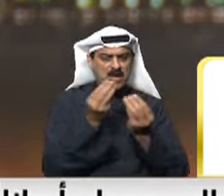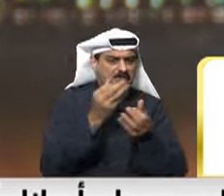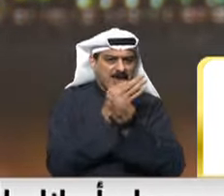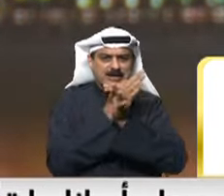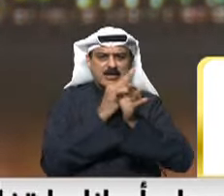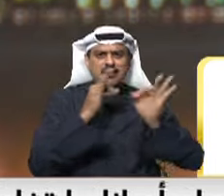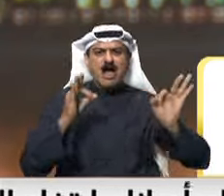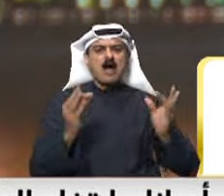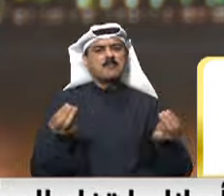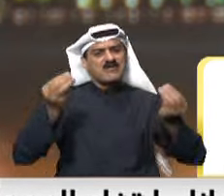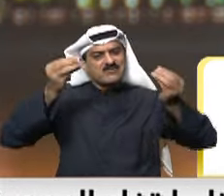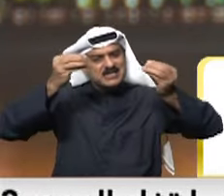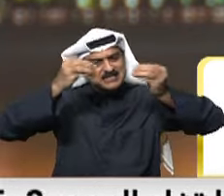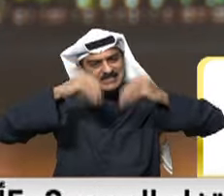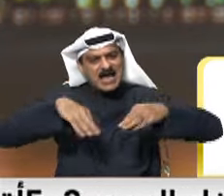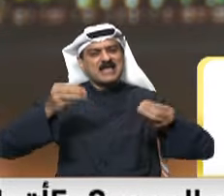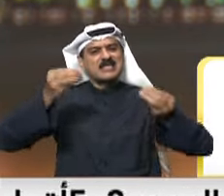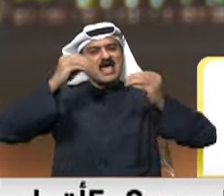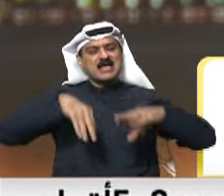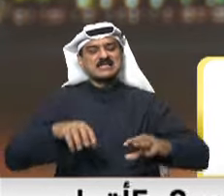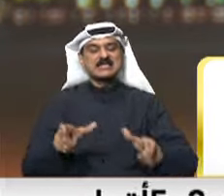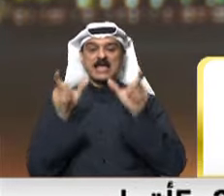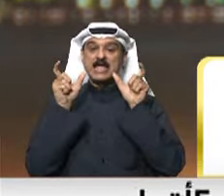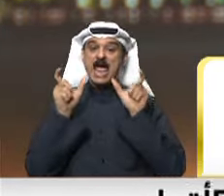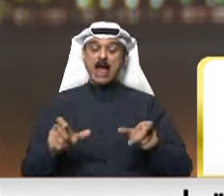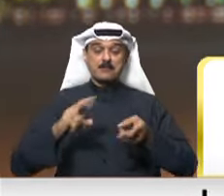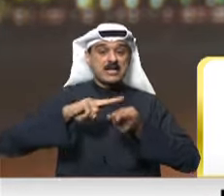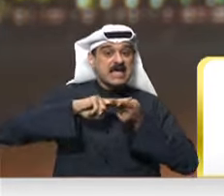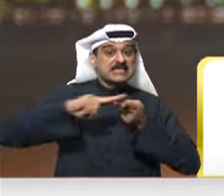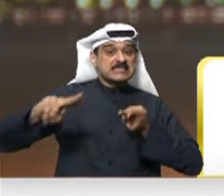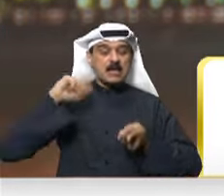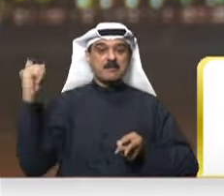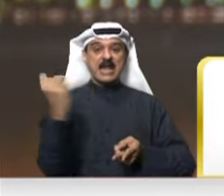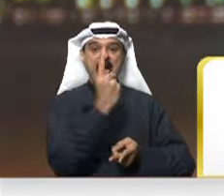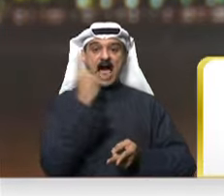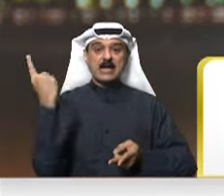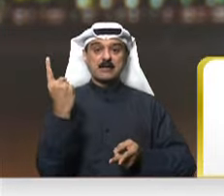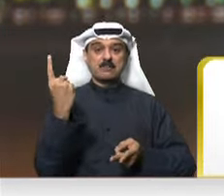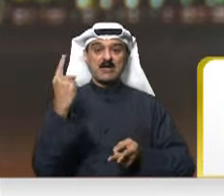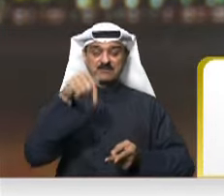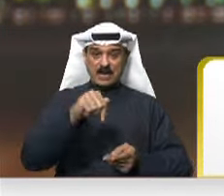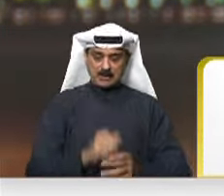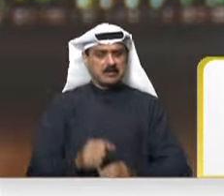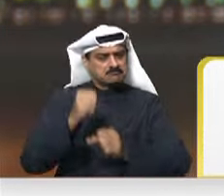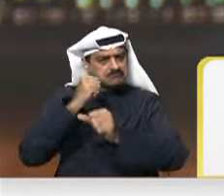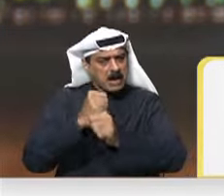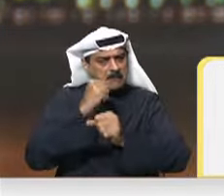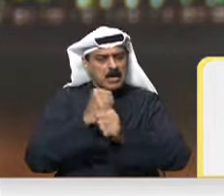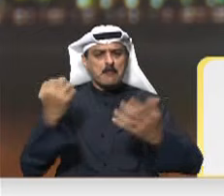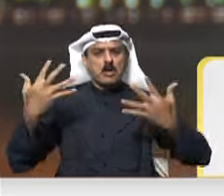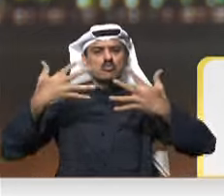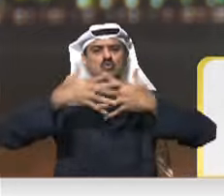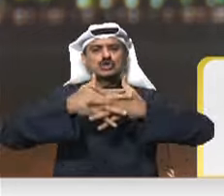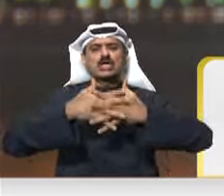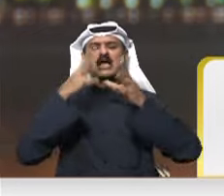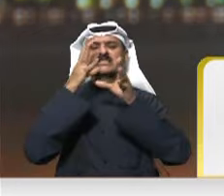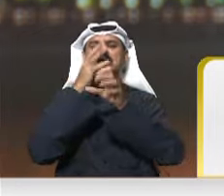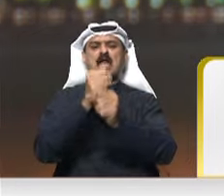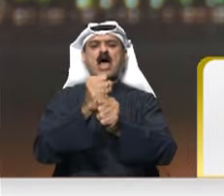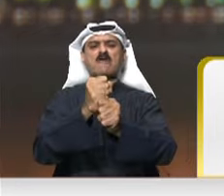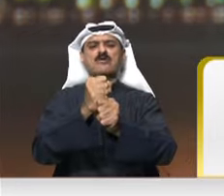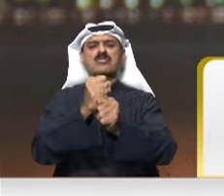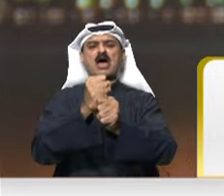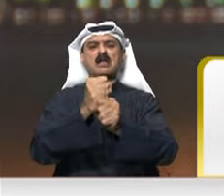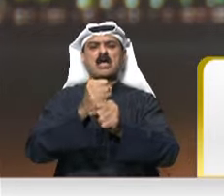أن يعزز دعائم الأمن والسلم الدوليين، ويقوم العمل المشترك نحو الحفاظ على النظام